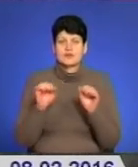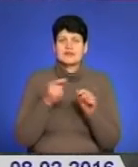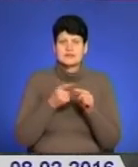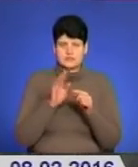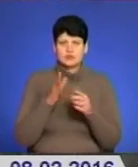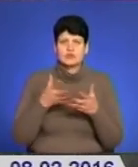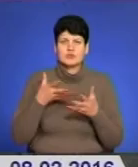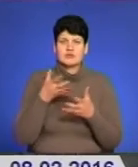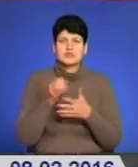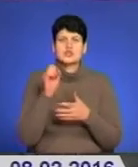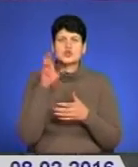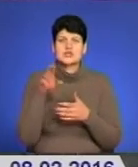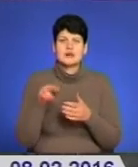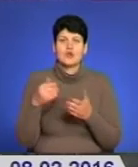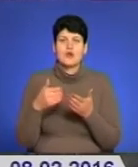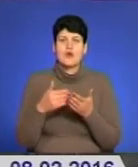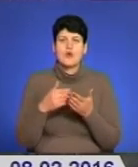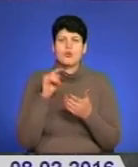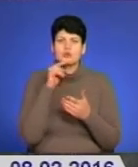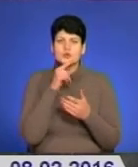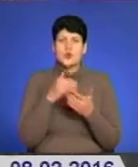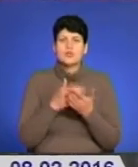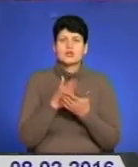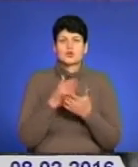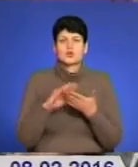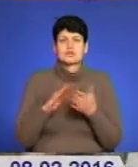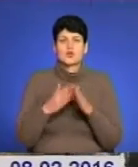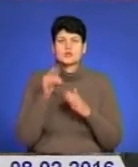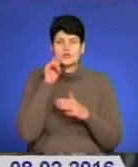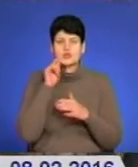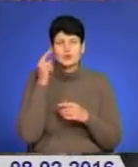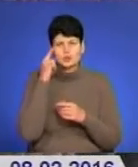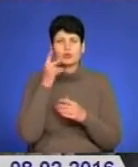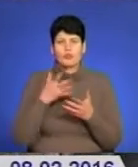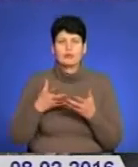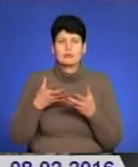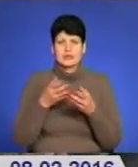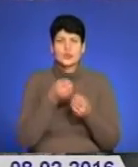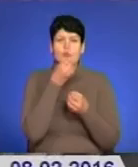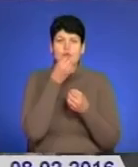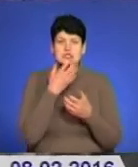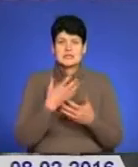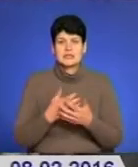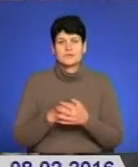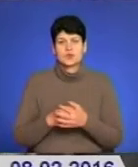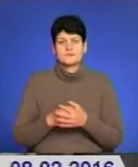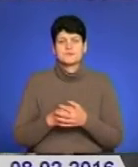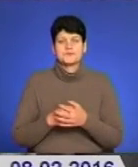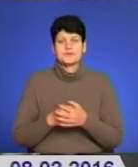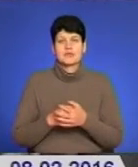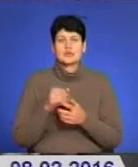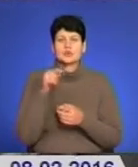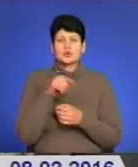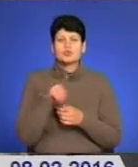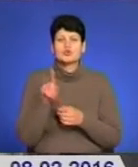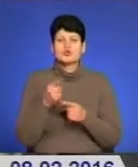на соціально-економічну і політичну ситуацію в країні? Думаю, що вплине позитивно. Тому що